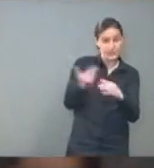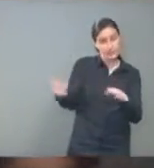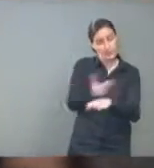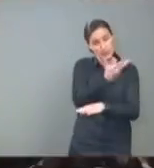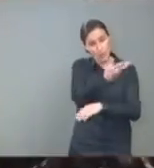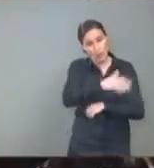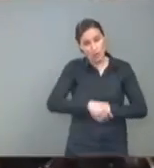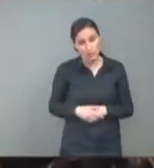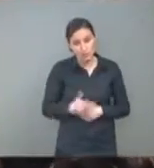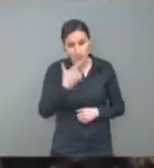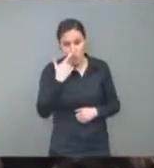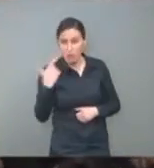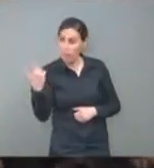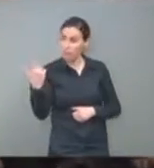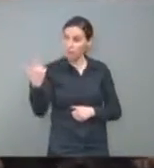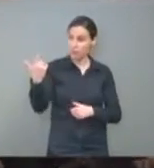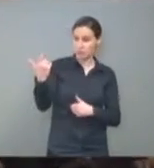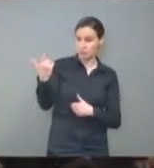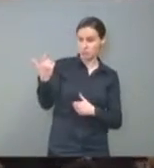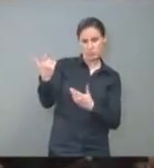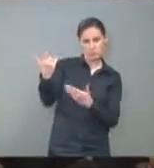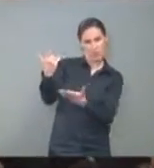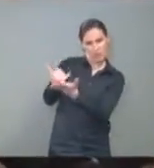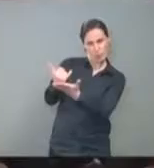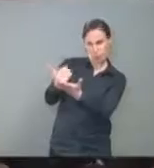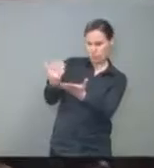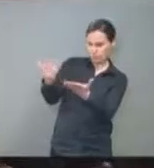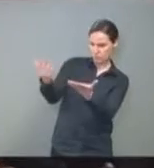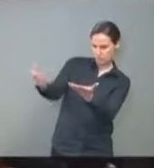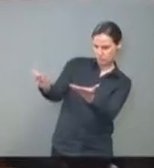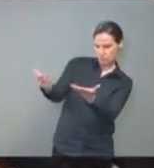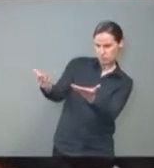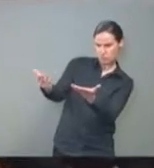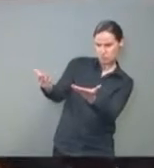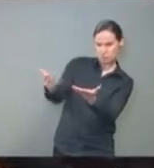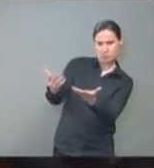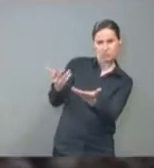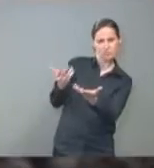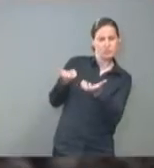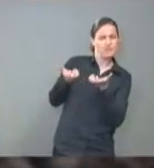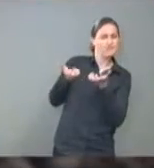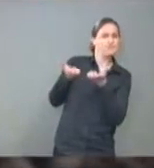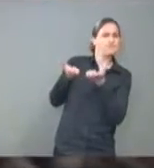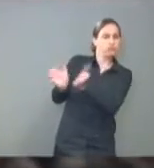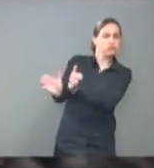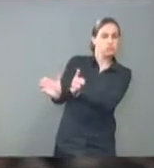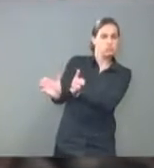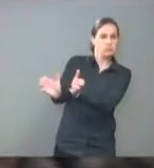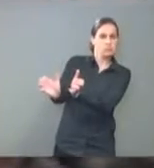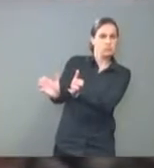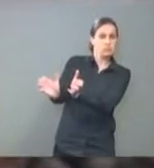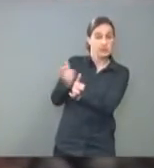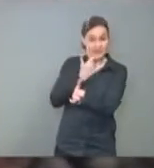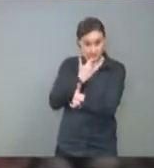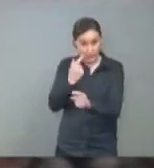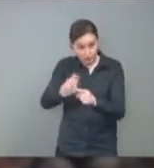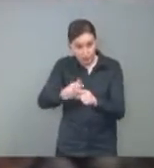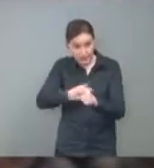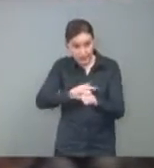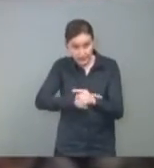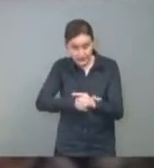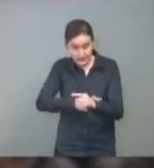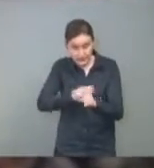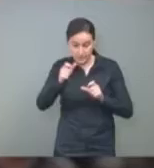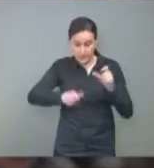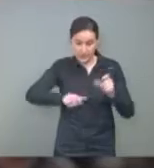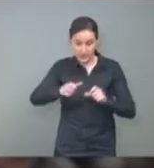coûte très cher pour ce que c'est. Et ont de plus en plus de mal à accepter l'idée même du partage. C'est plus facile de